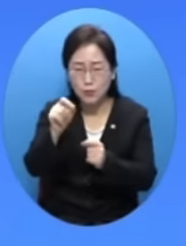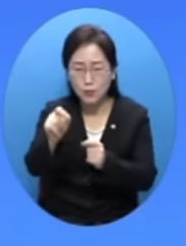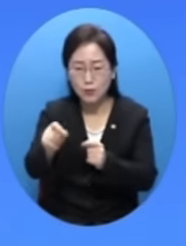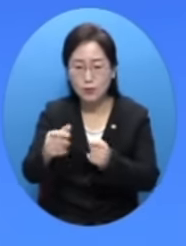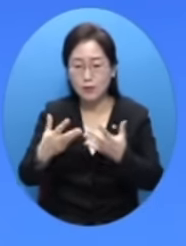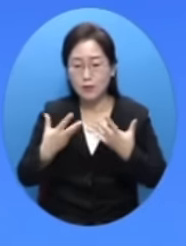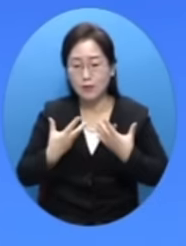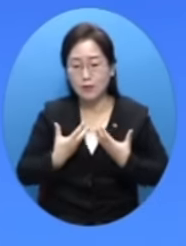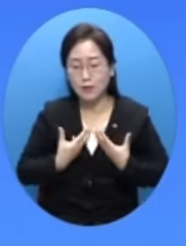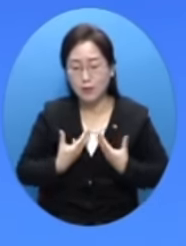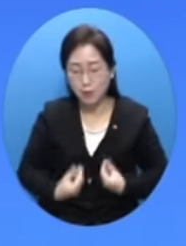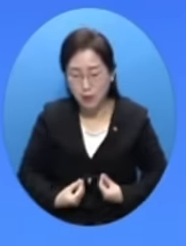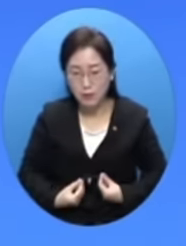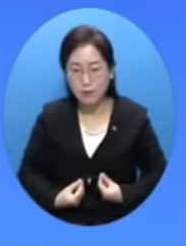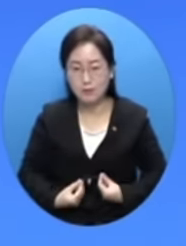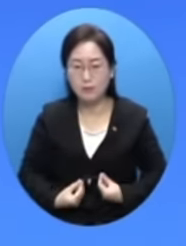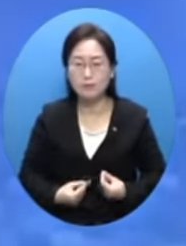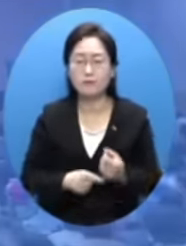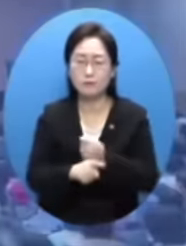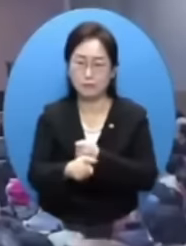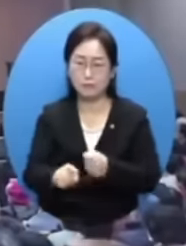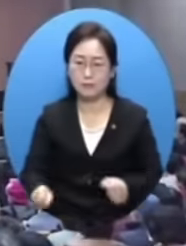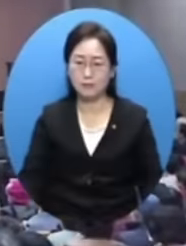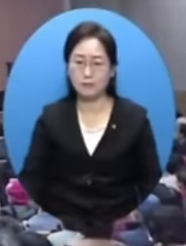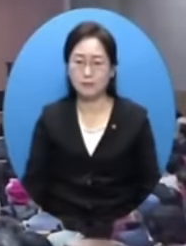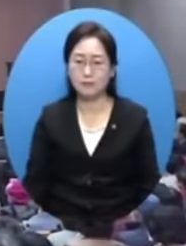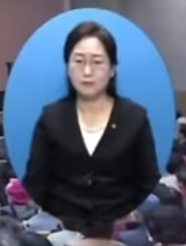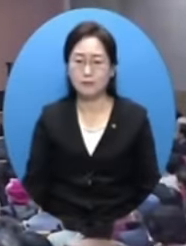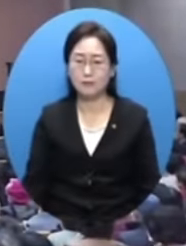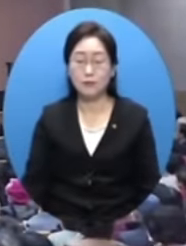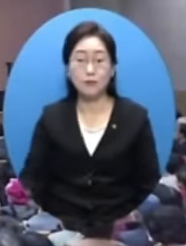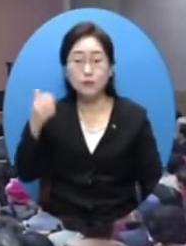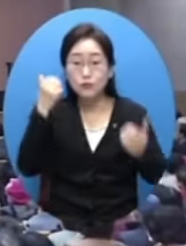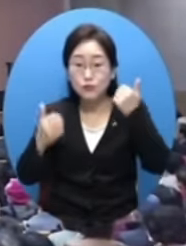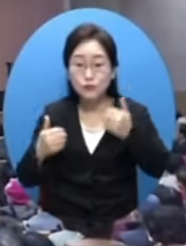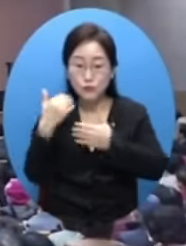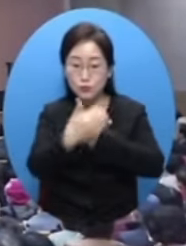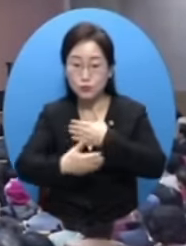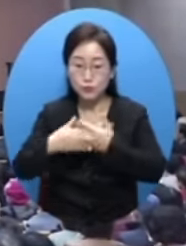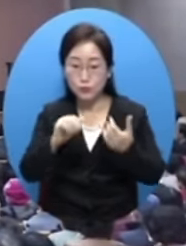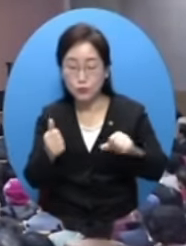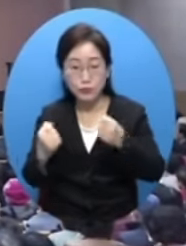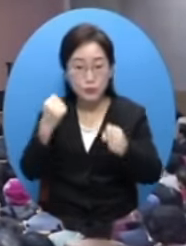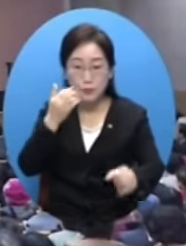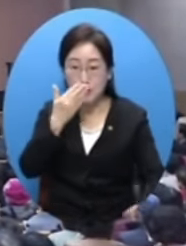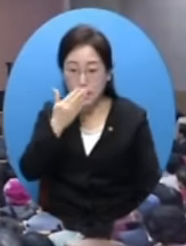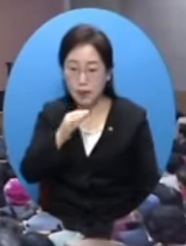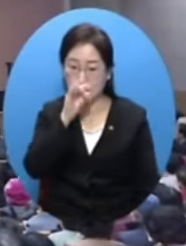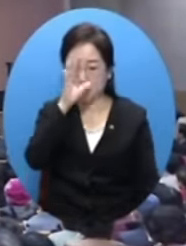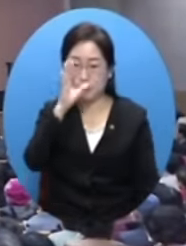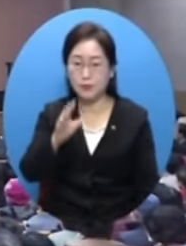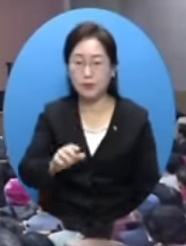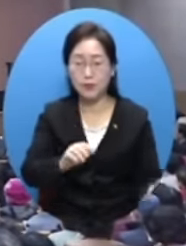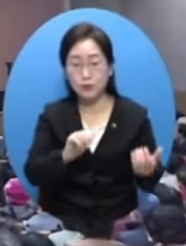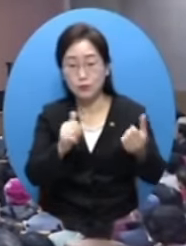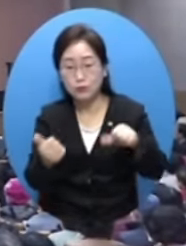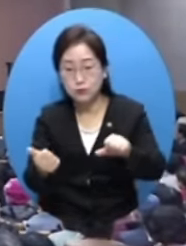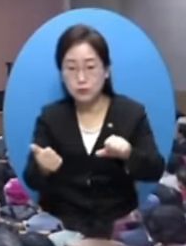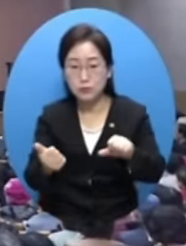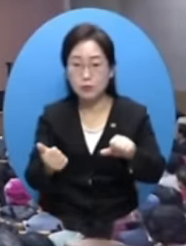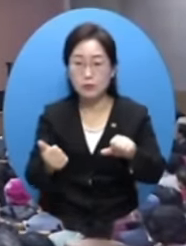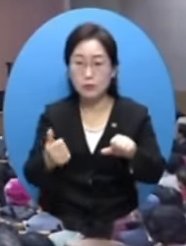절망의 자리로 내려가게 된 것입니다. 누구도 육신의 죽음을 피할 수 없고 육신의 죽음 앞에